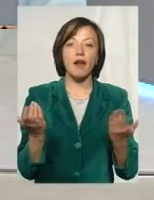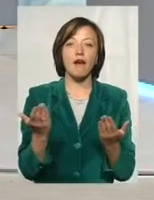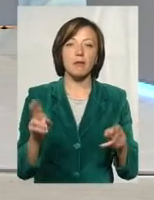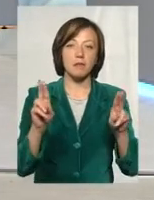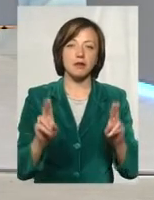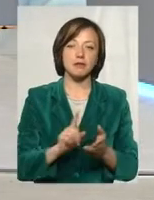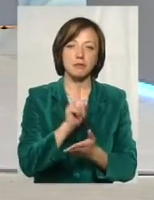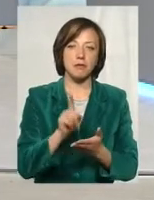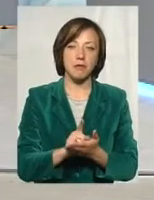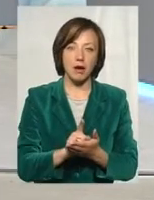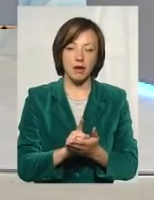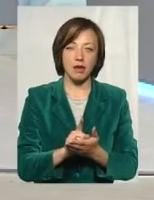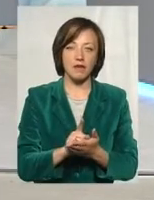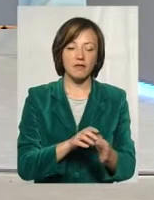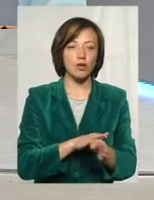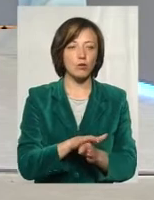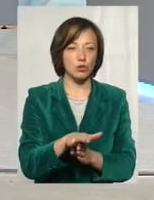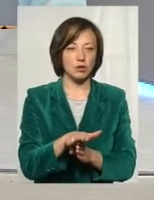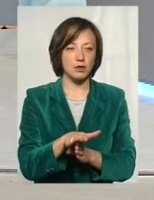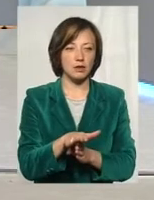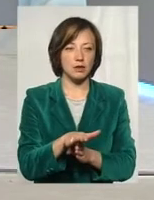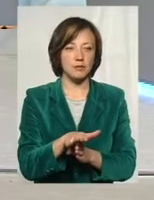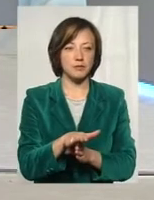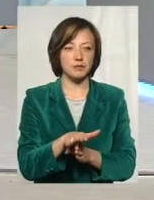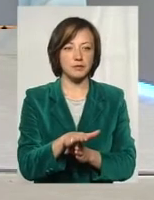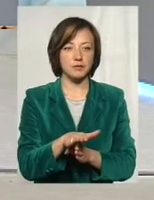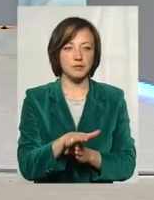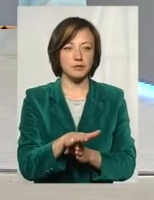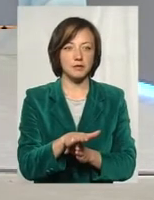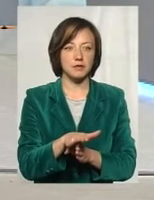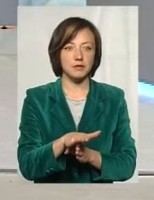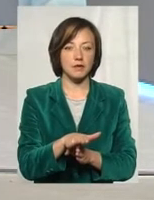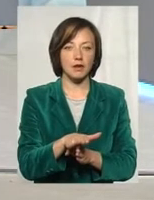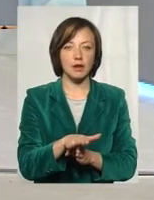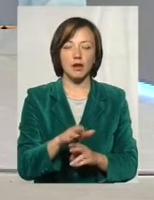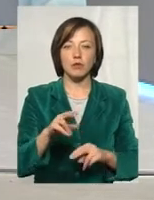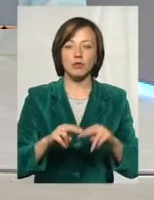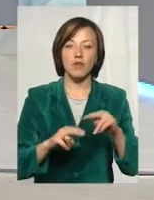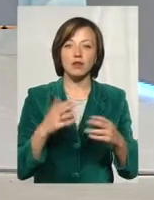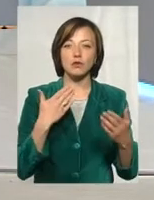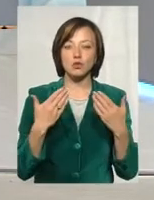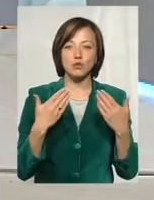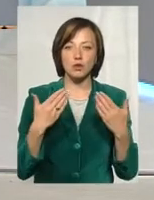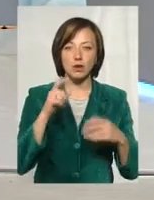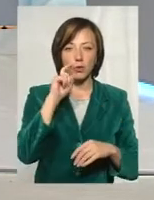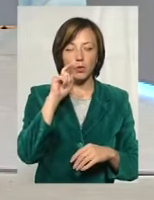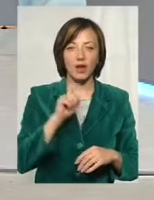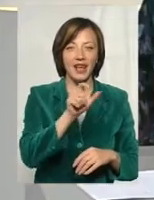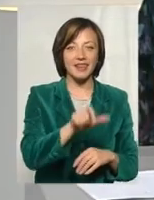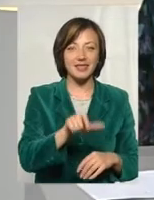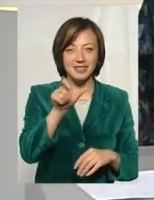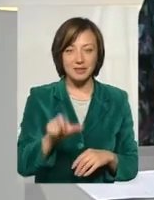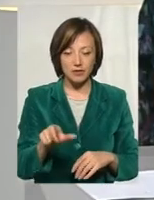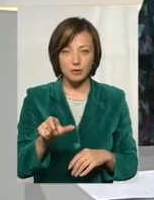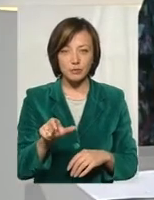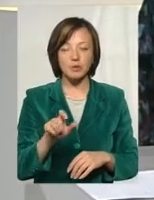принципах має відбутися власне стосунки, мають будуватися стосунки українців